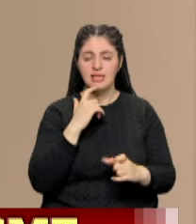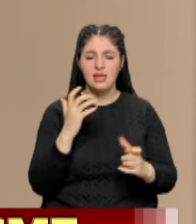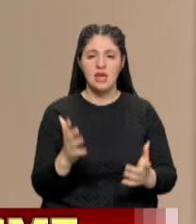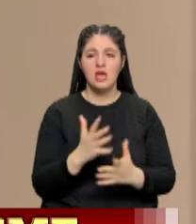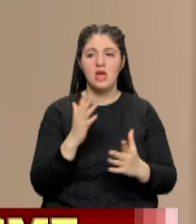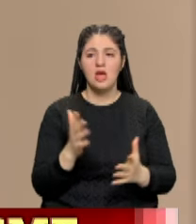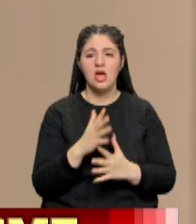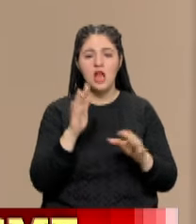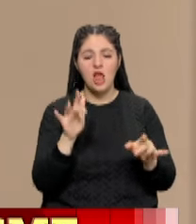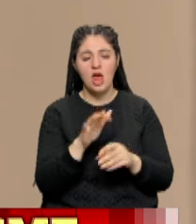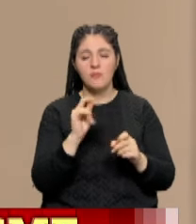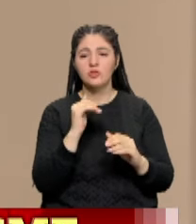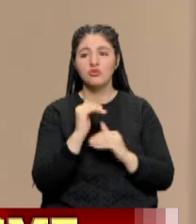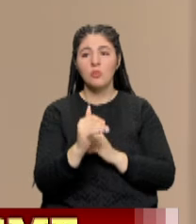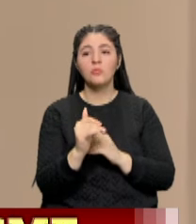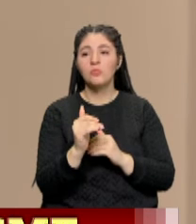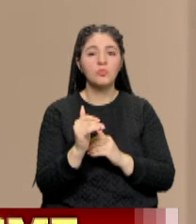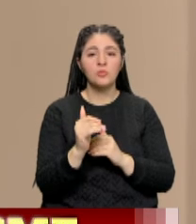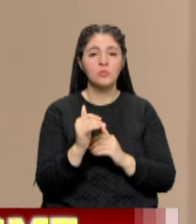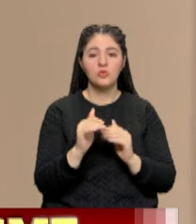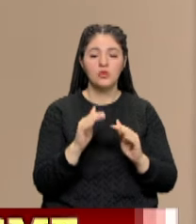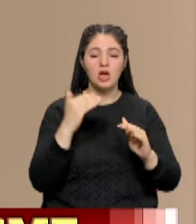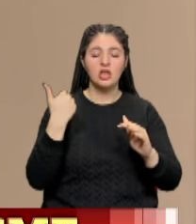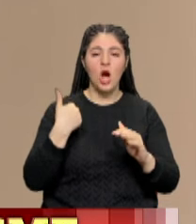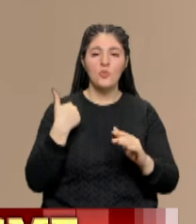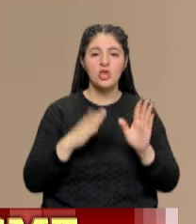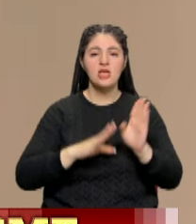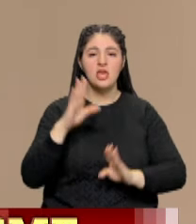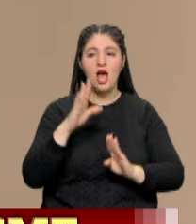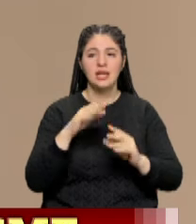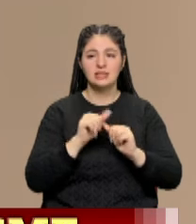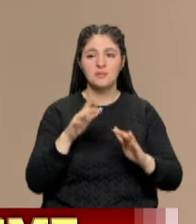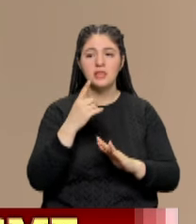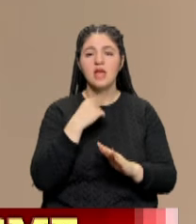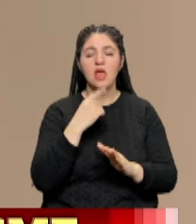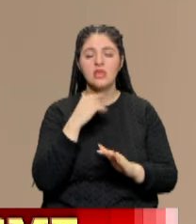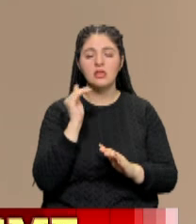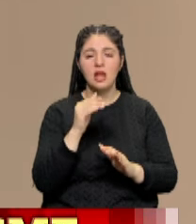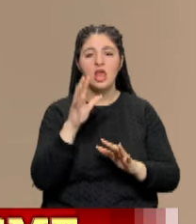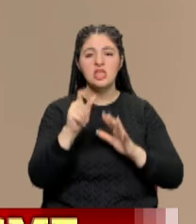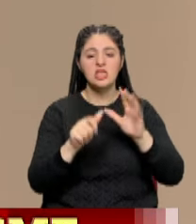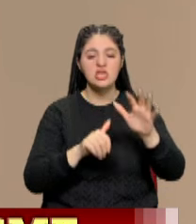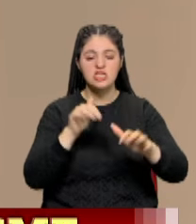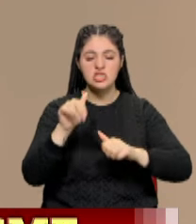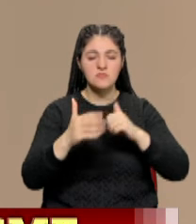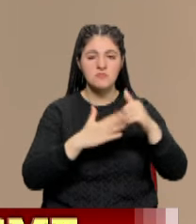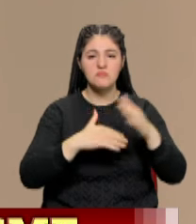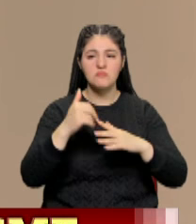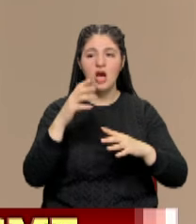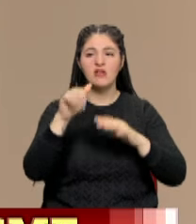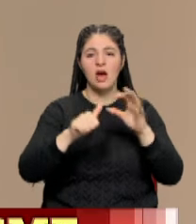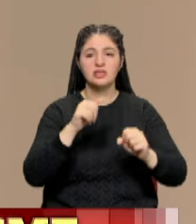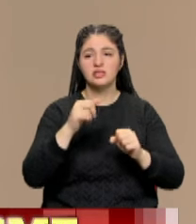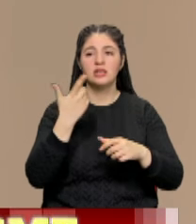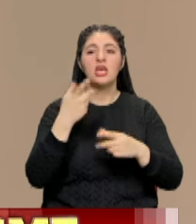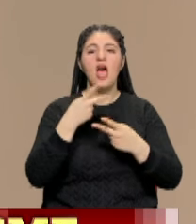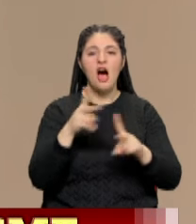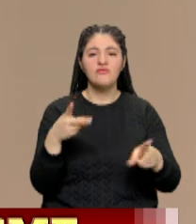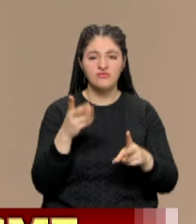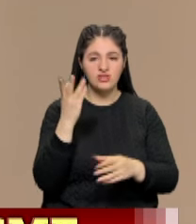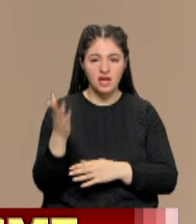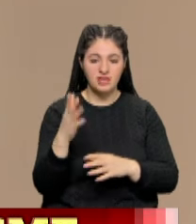yıllardır dejenere edilmiş kamu ihale sistemidir. Birilerine tatlı gelen imar rantlarıdır. İnsan hayatını içe sayan imar